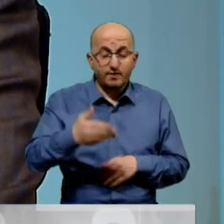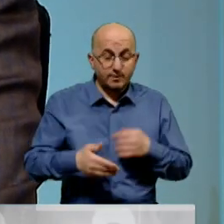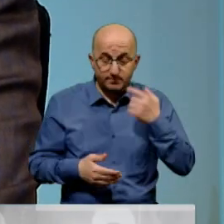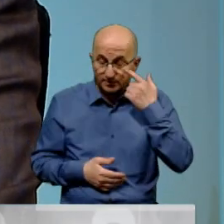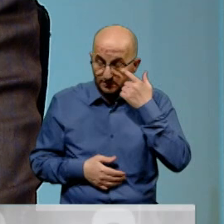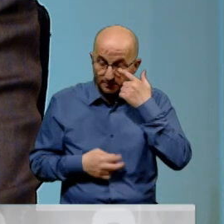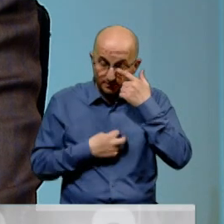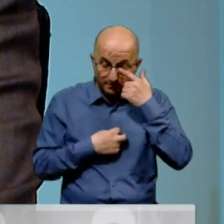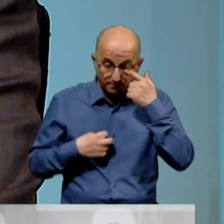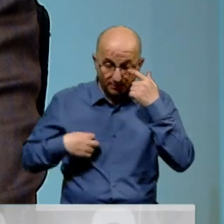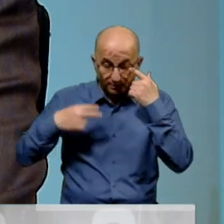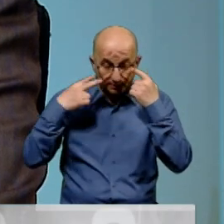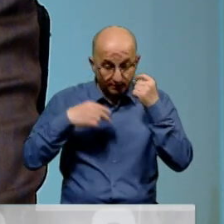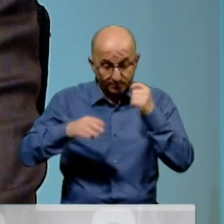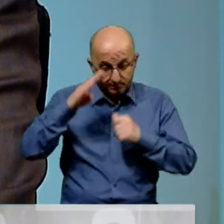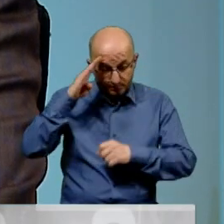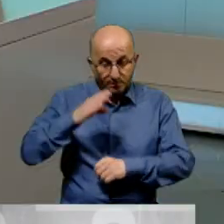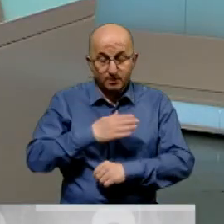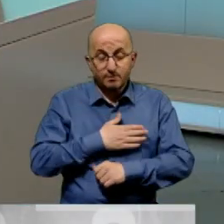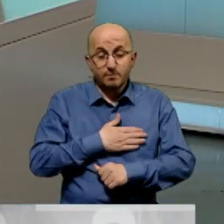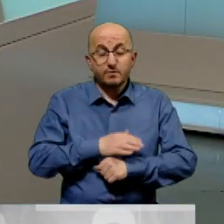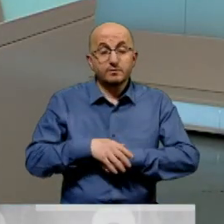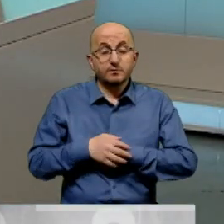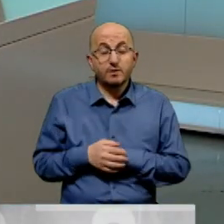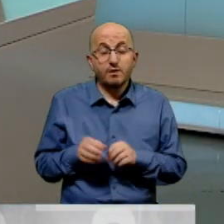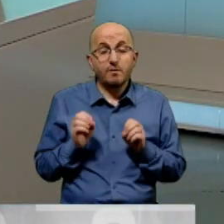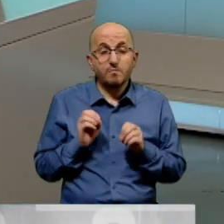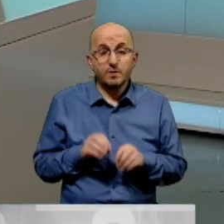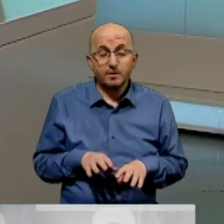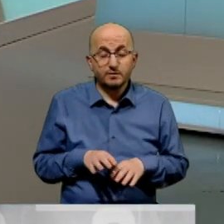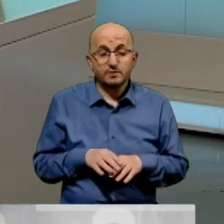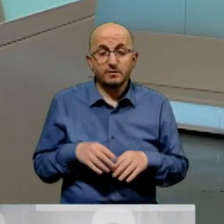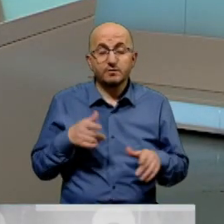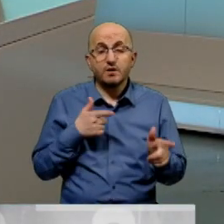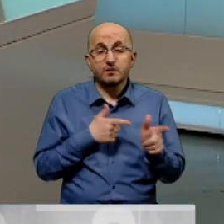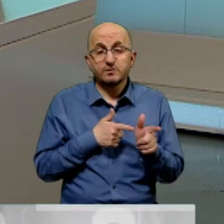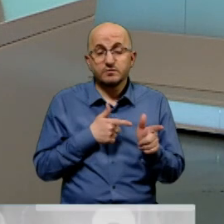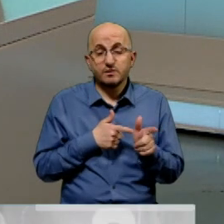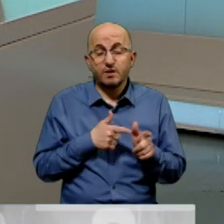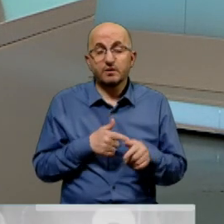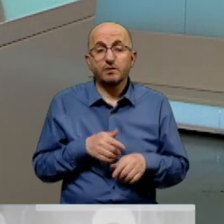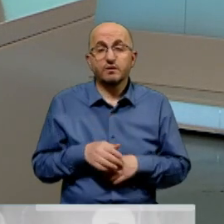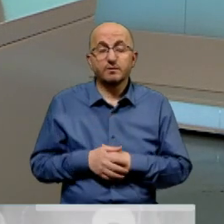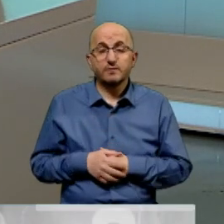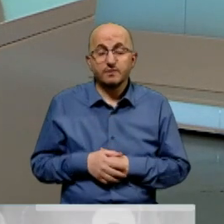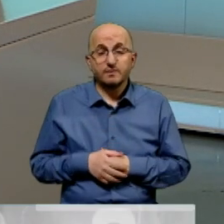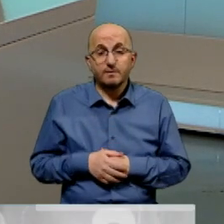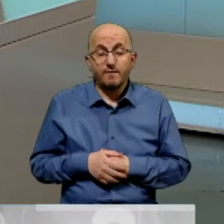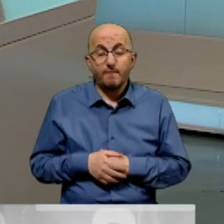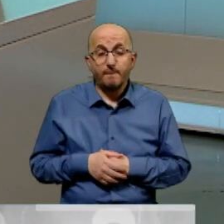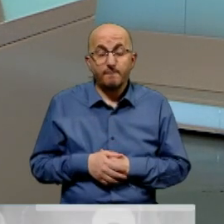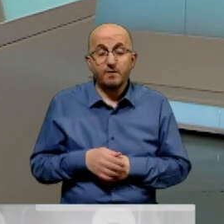efendimiz sallallahu aleyhi ve sellem bırakın eşcinselliği Bırakın transseksüelliği